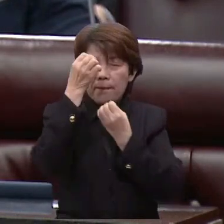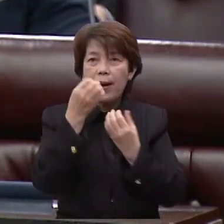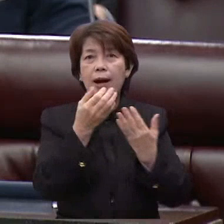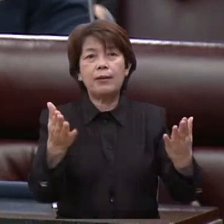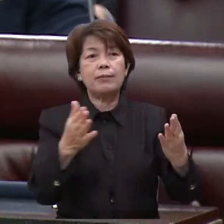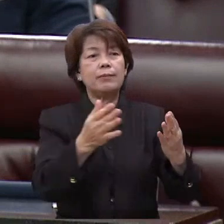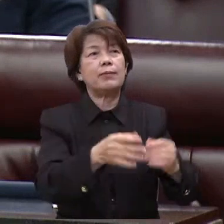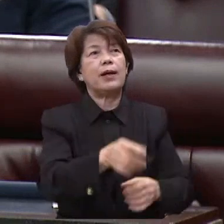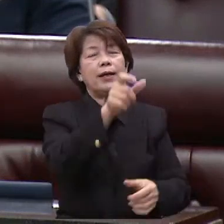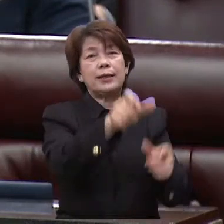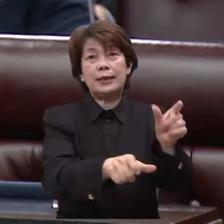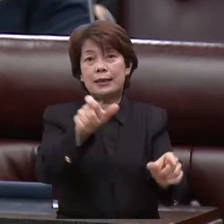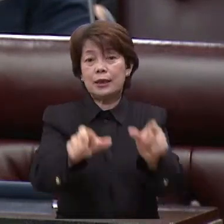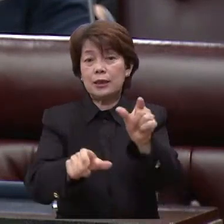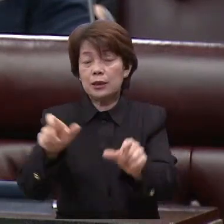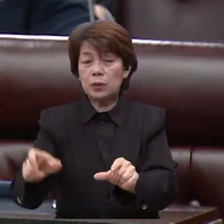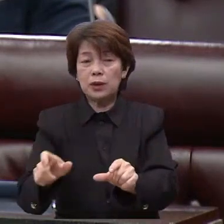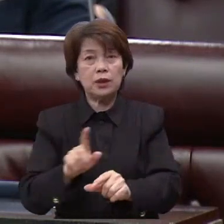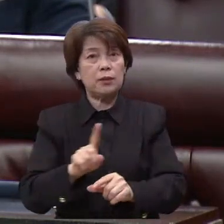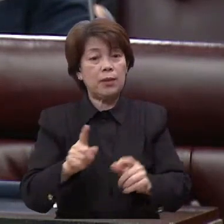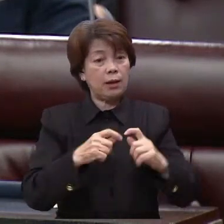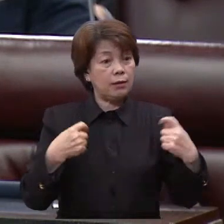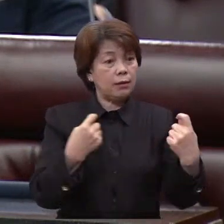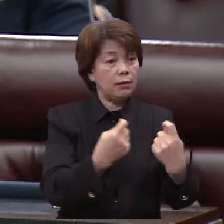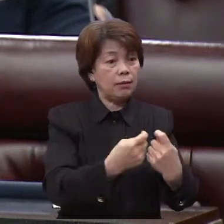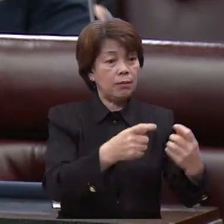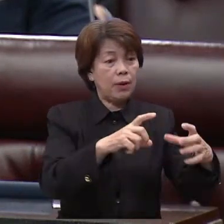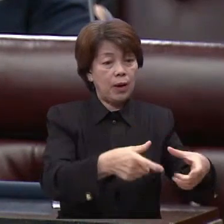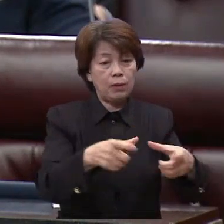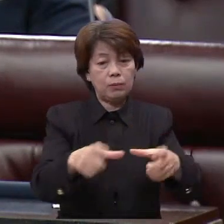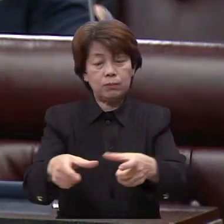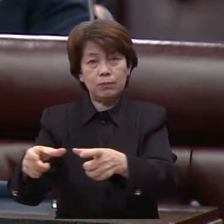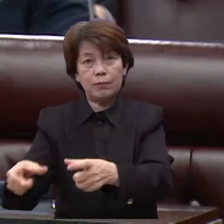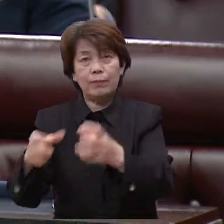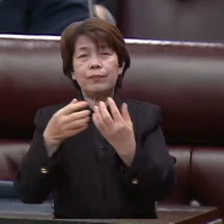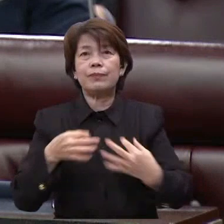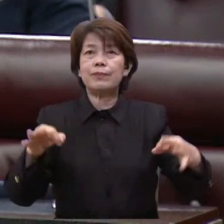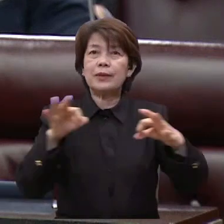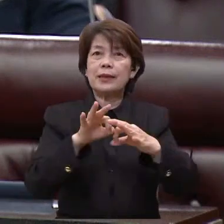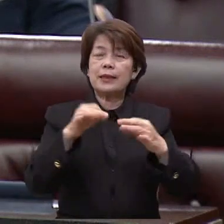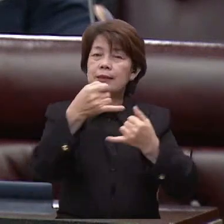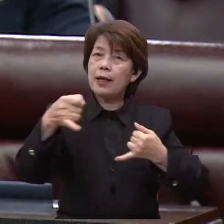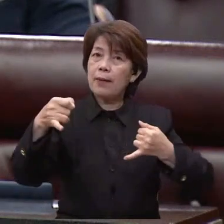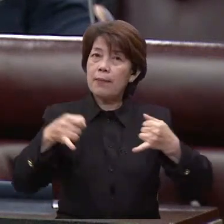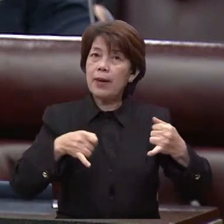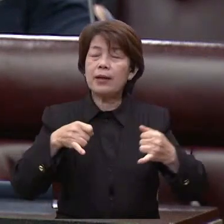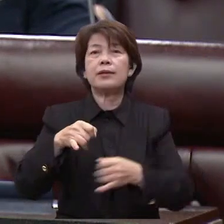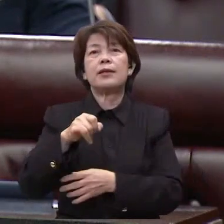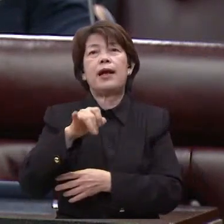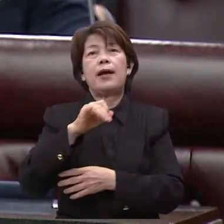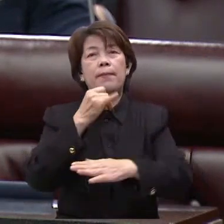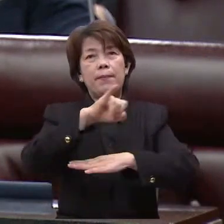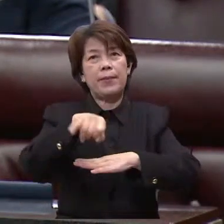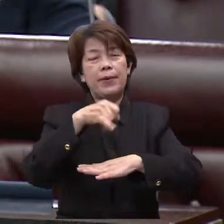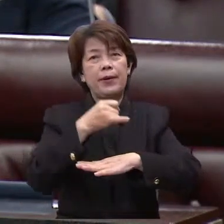individu dan locality daripada data jabatan pendaftaran negara jabatan imigration Malaysia dan